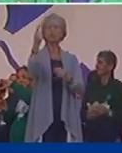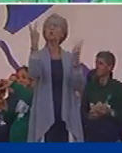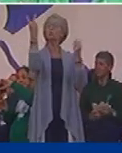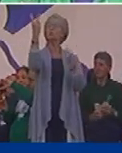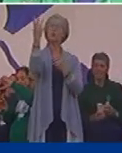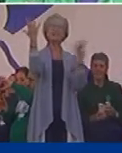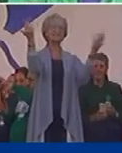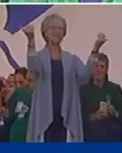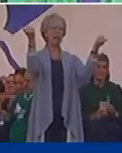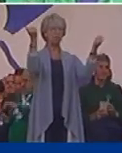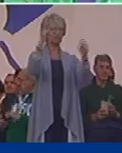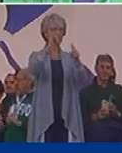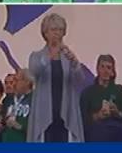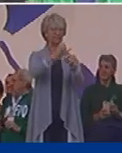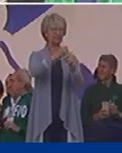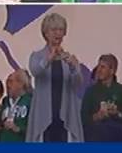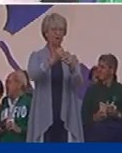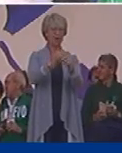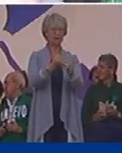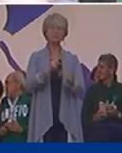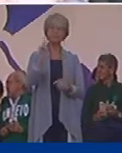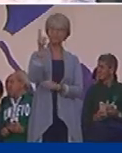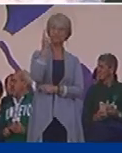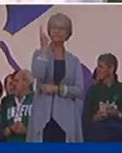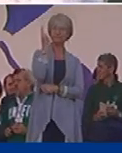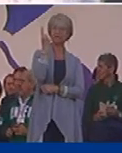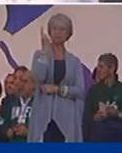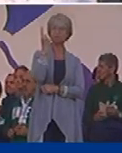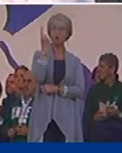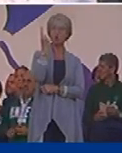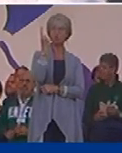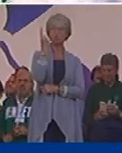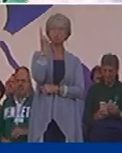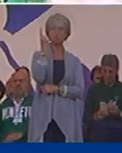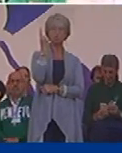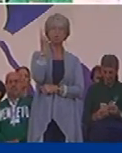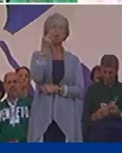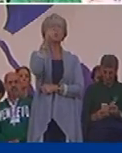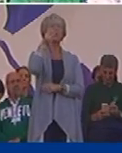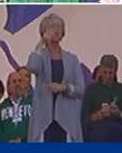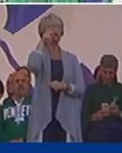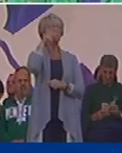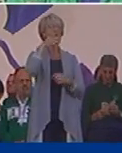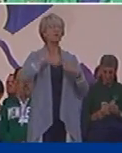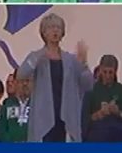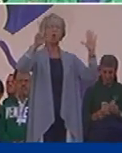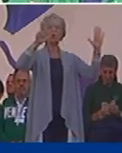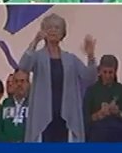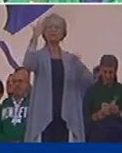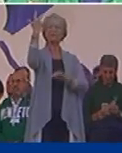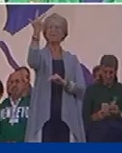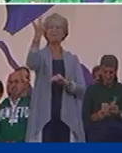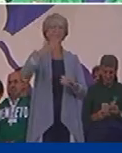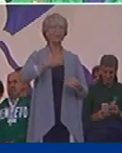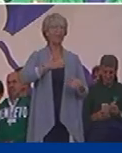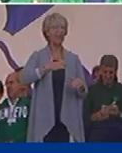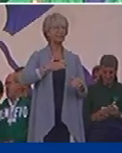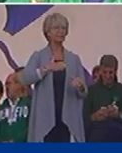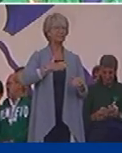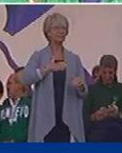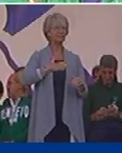saluti particolari. Il primo a una donna di 83 anni